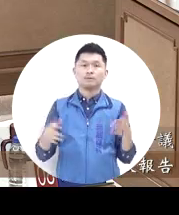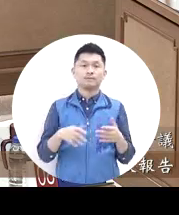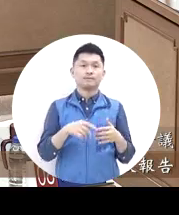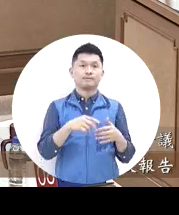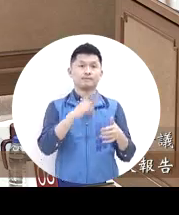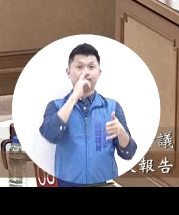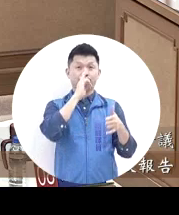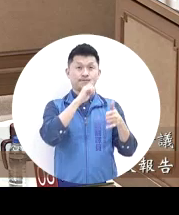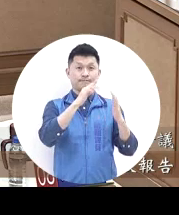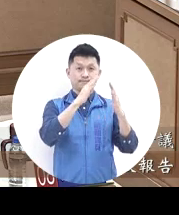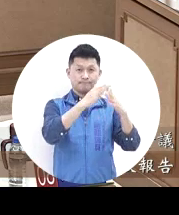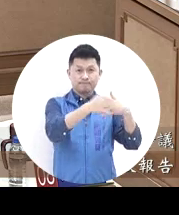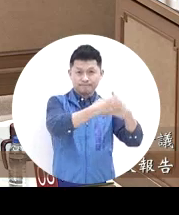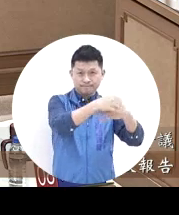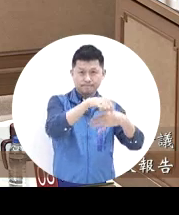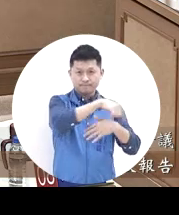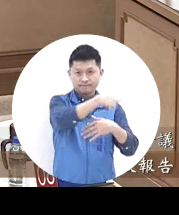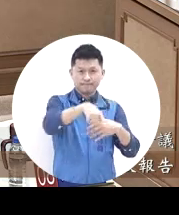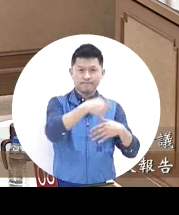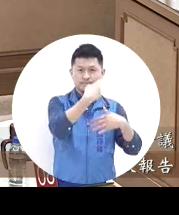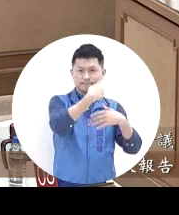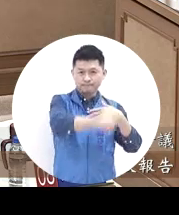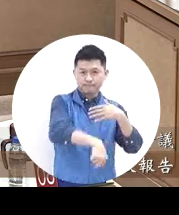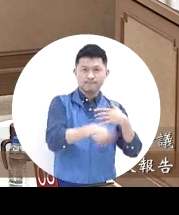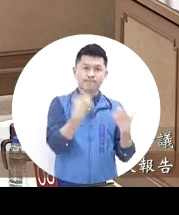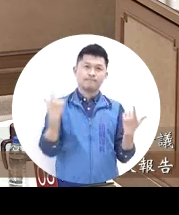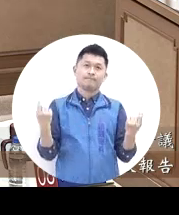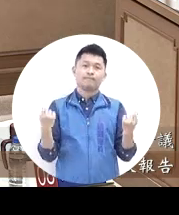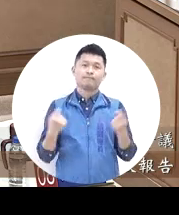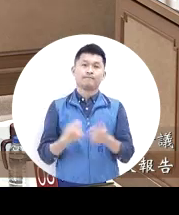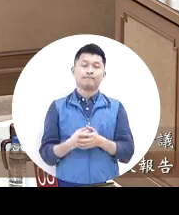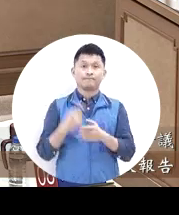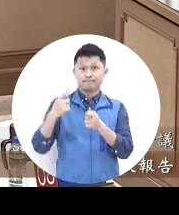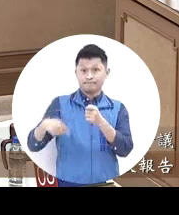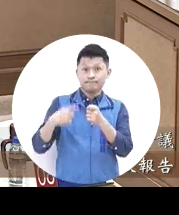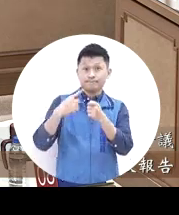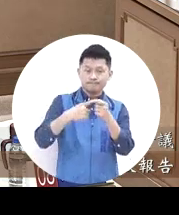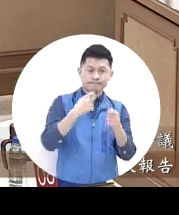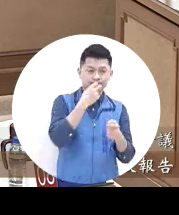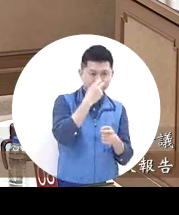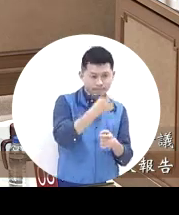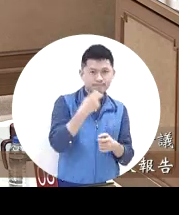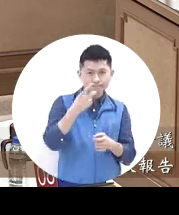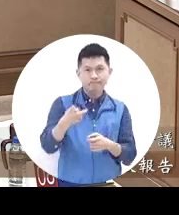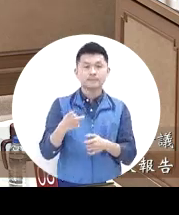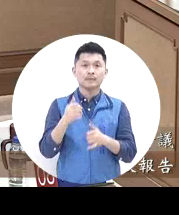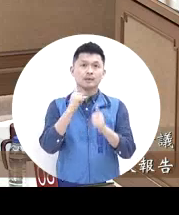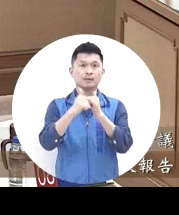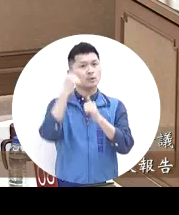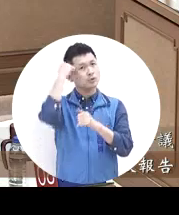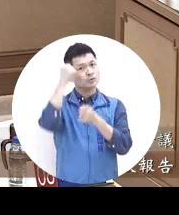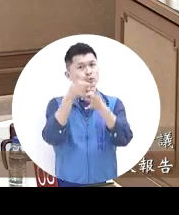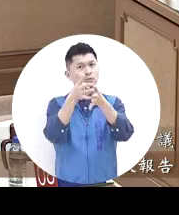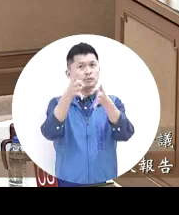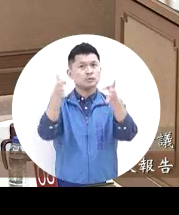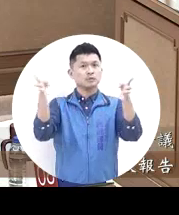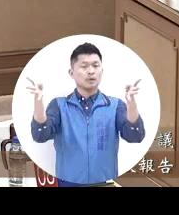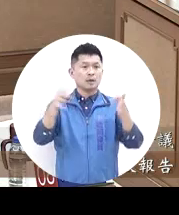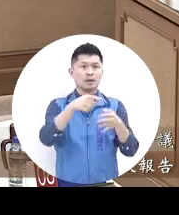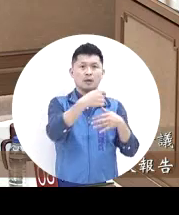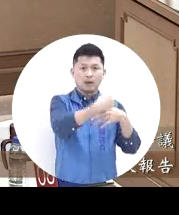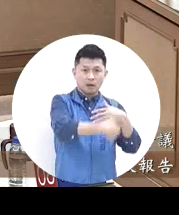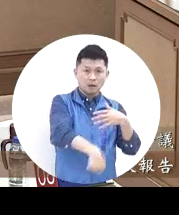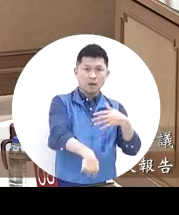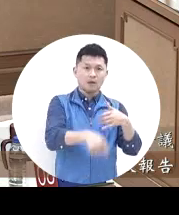也造成了伤害。所以你看，包括每一年在慰问，每一年包括我们的社会住宅，也有优先让这些受伤